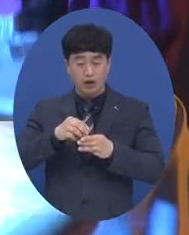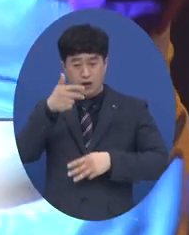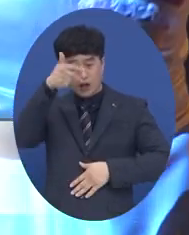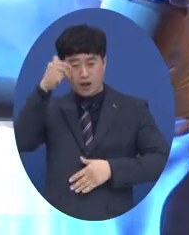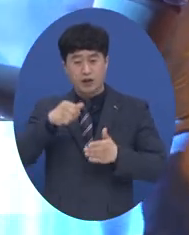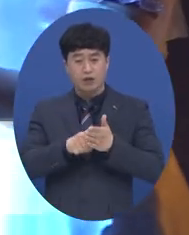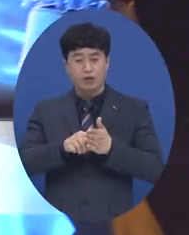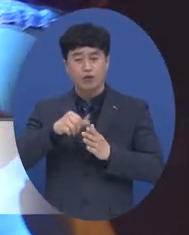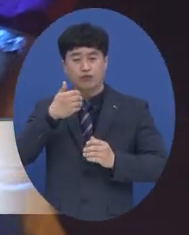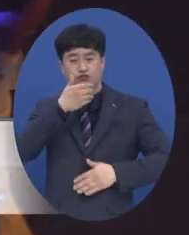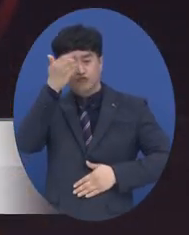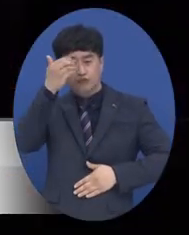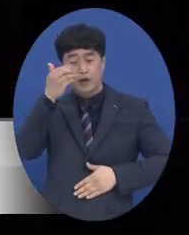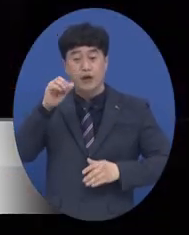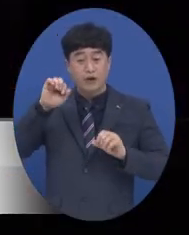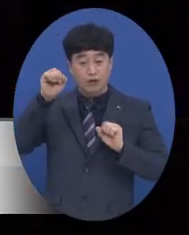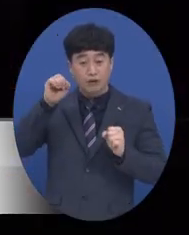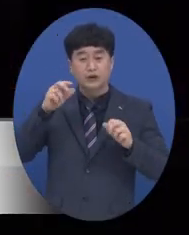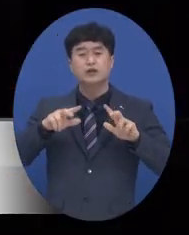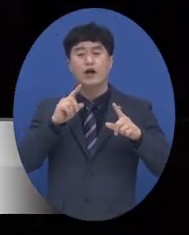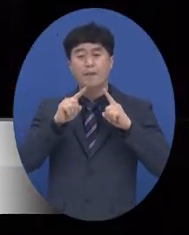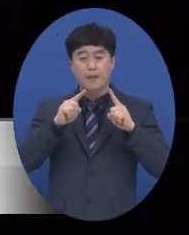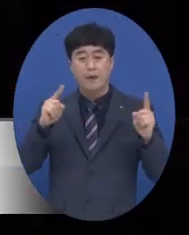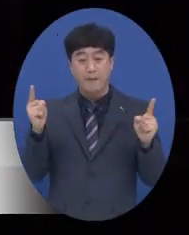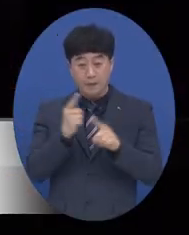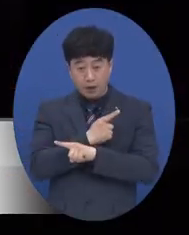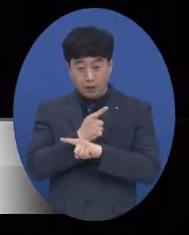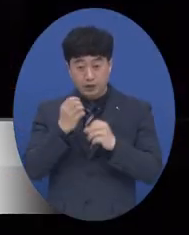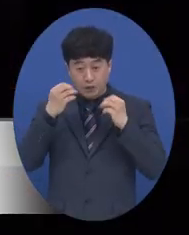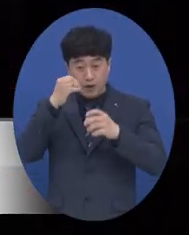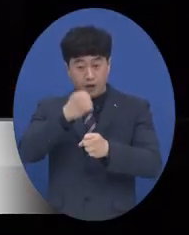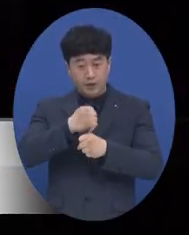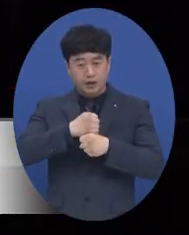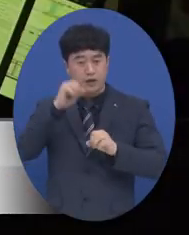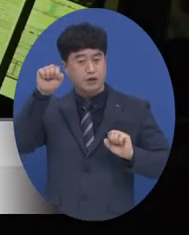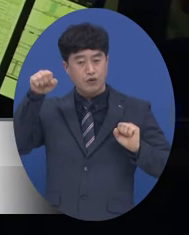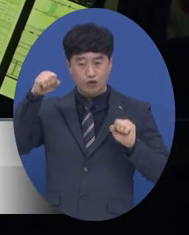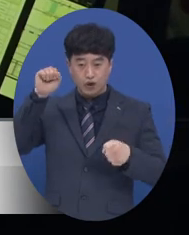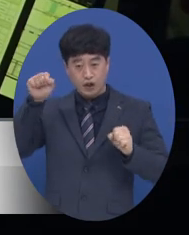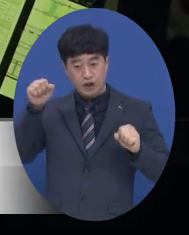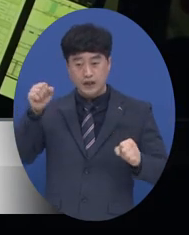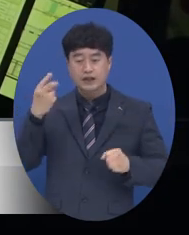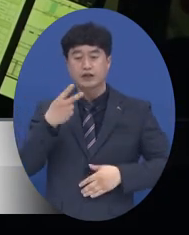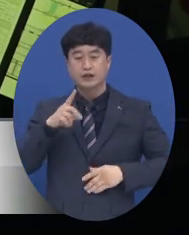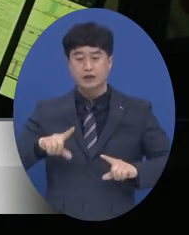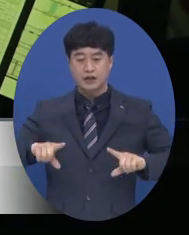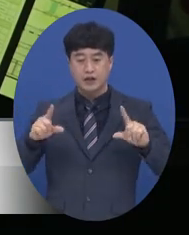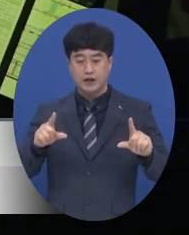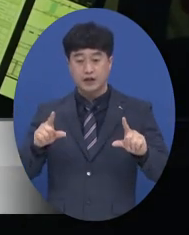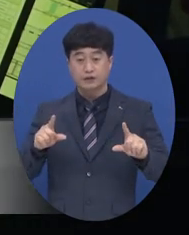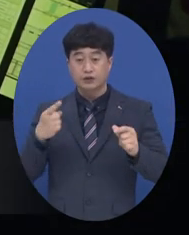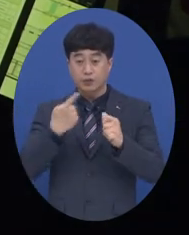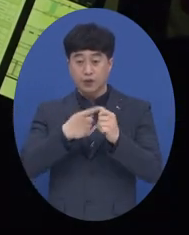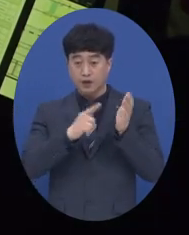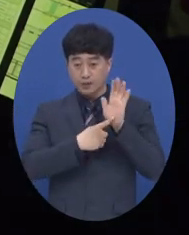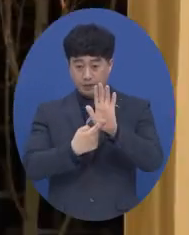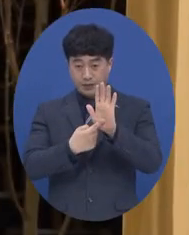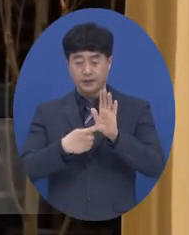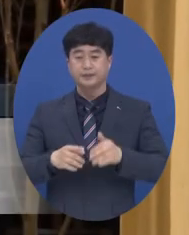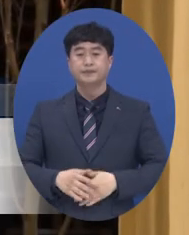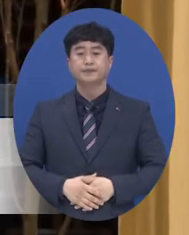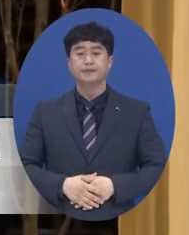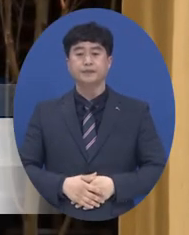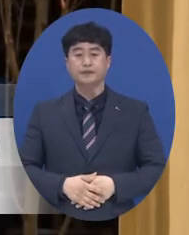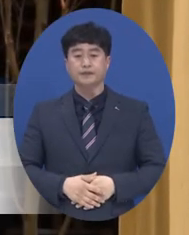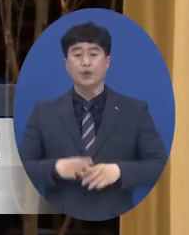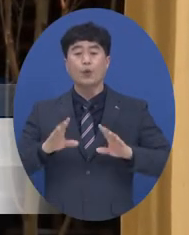연극을 현대적인 언어를 통해 새롭게 재탄생시킨 연극으로 2021년 레퍼토리 시즌 첫 공연입니다.